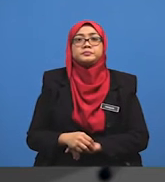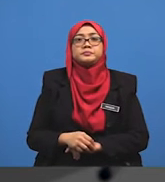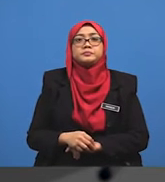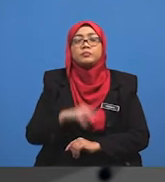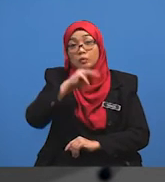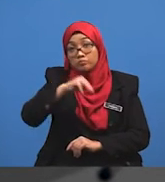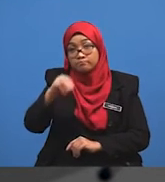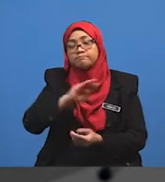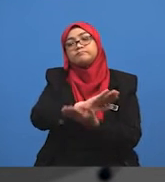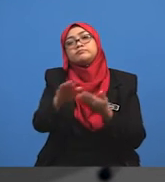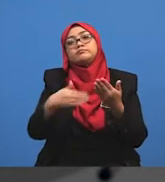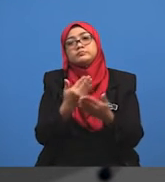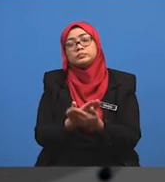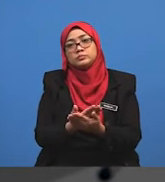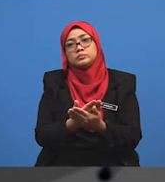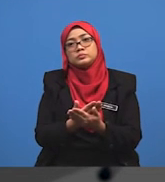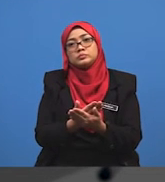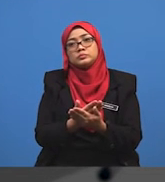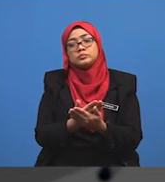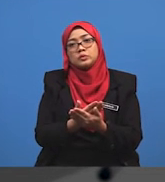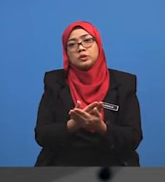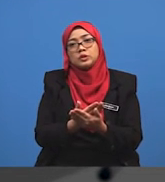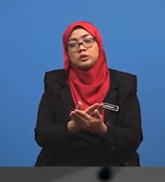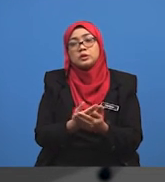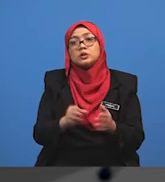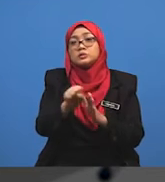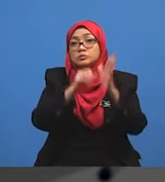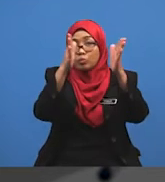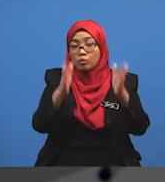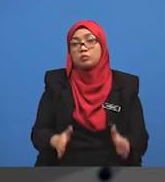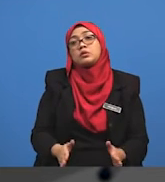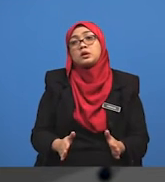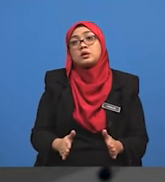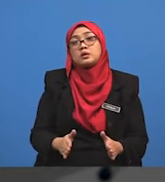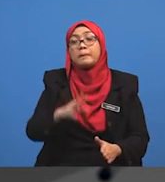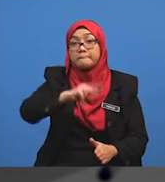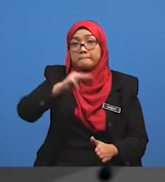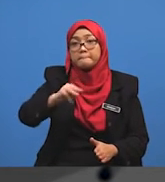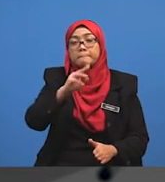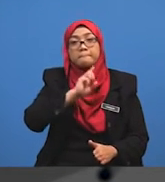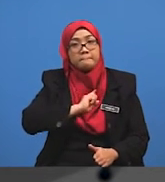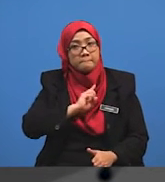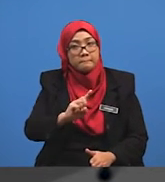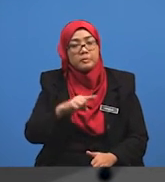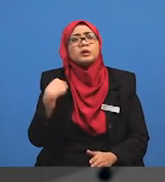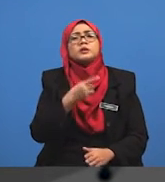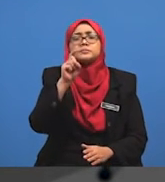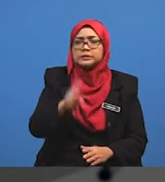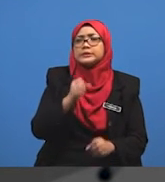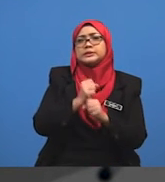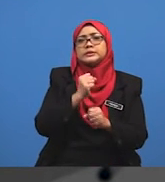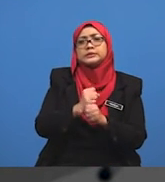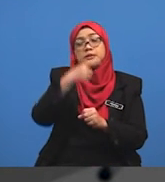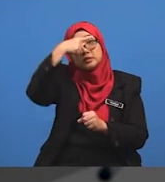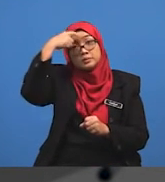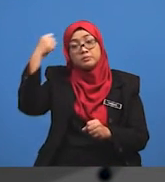Pelajar yang dirahmati Allah, baiklah, sebagai seorang pelajar Muslim, kita hendaklah bekerja kerana